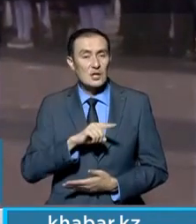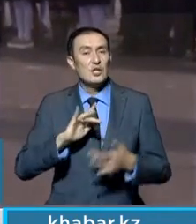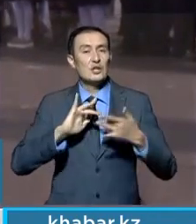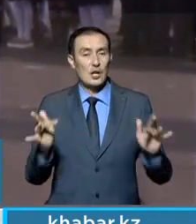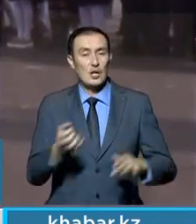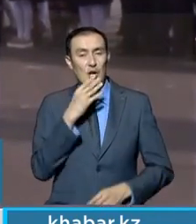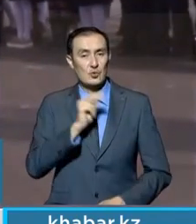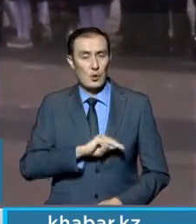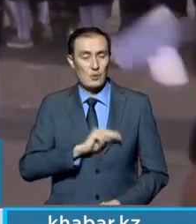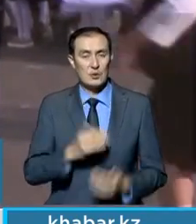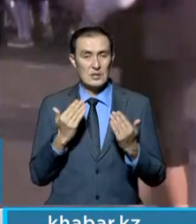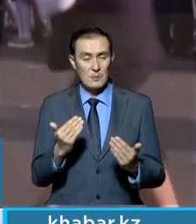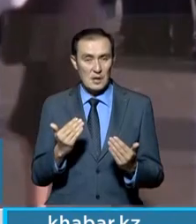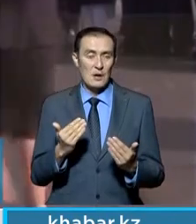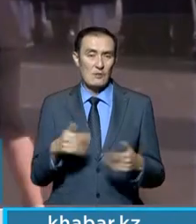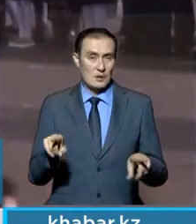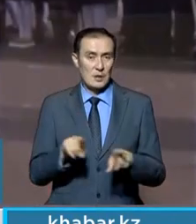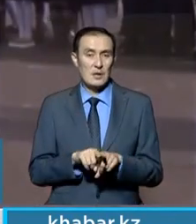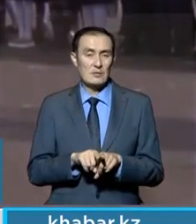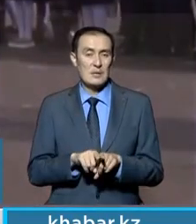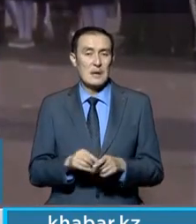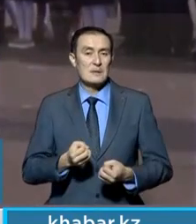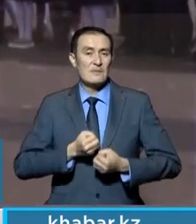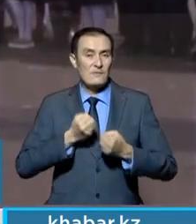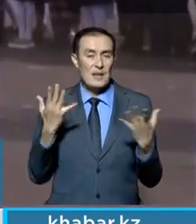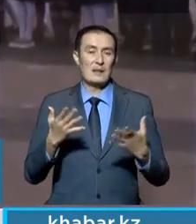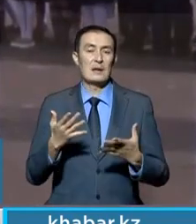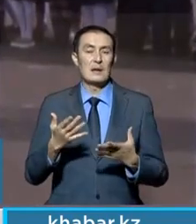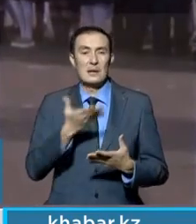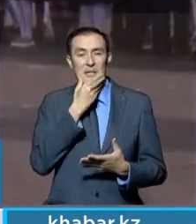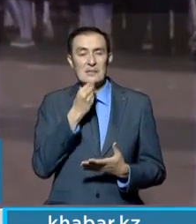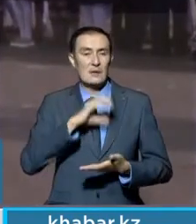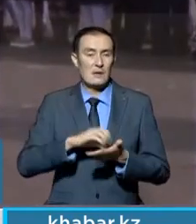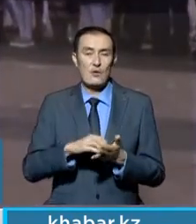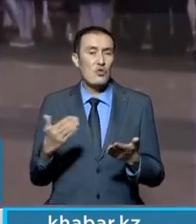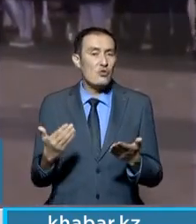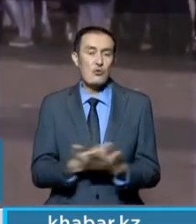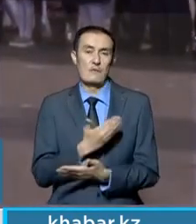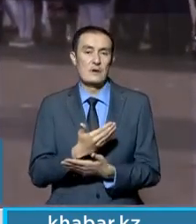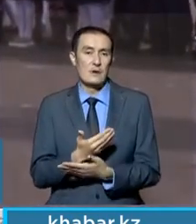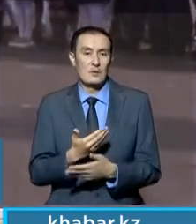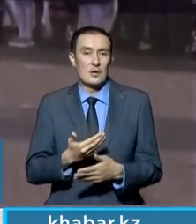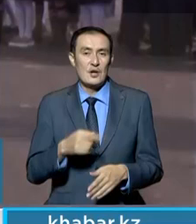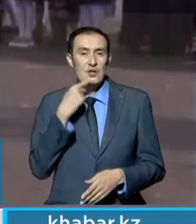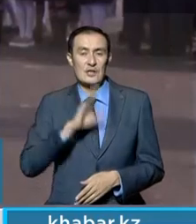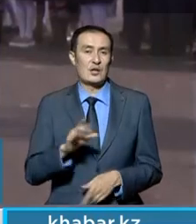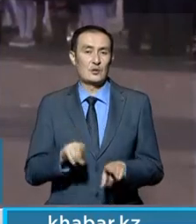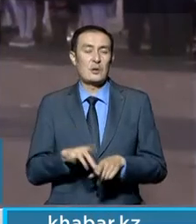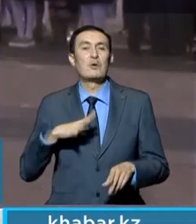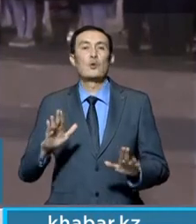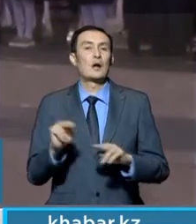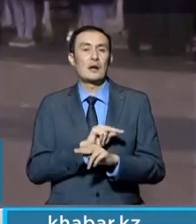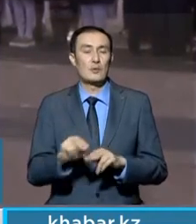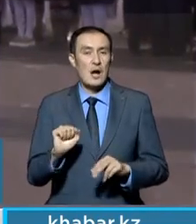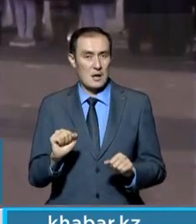хорошо работает, теперь, говорят, классы такие белые, светлые, прям новые. Не скажешь, что это только ремонт был,